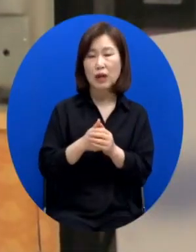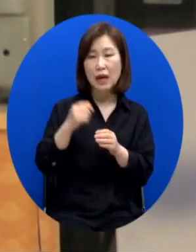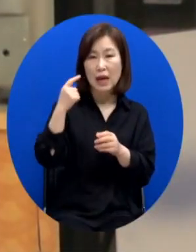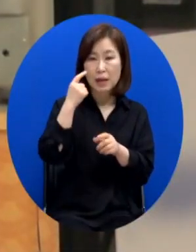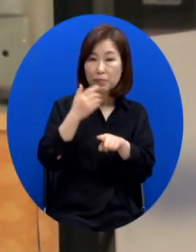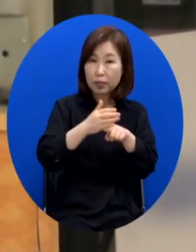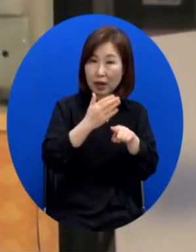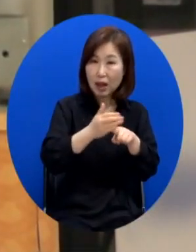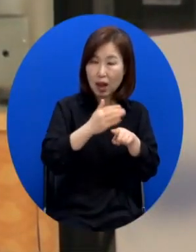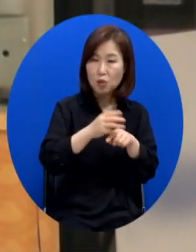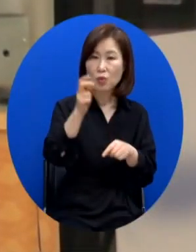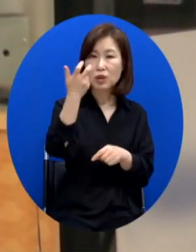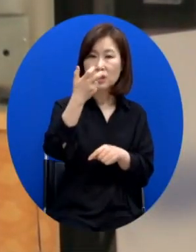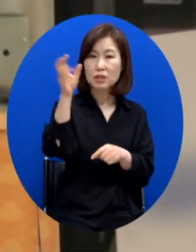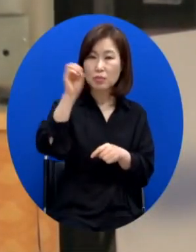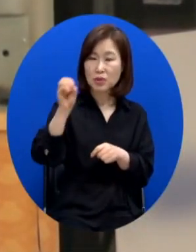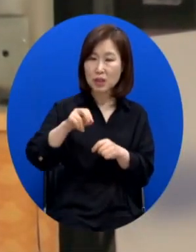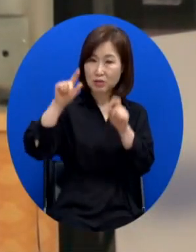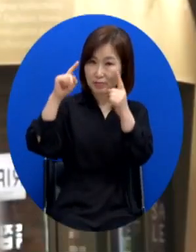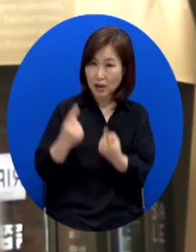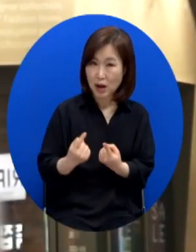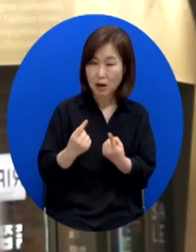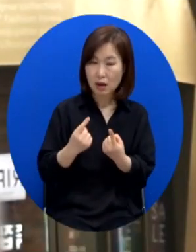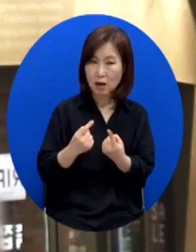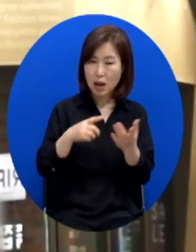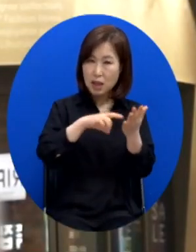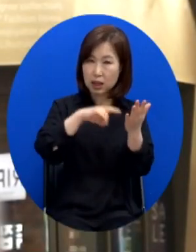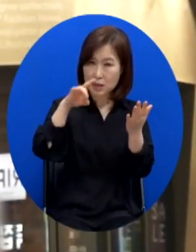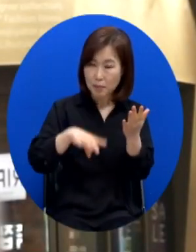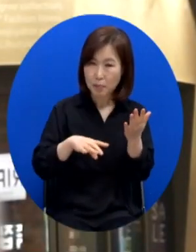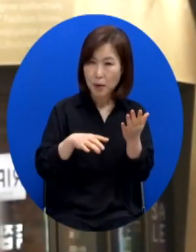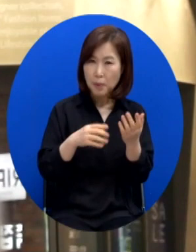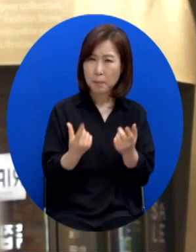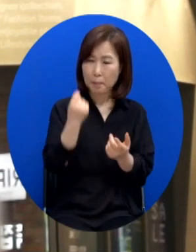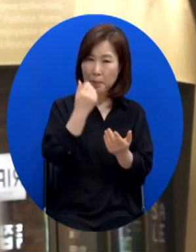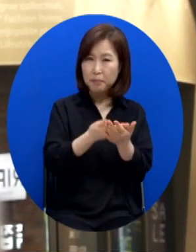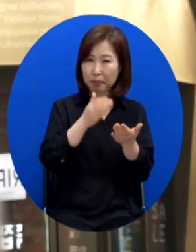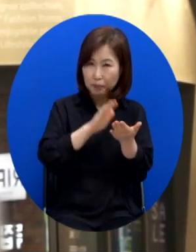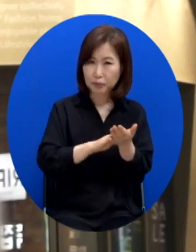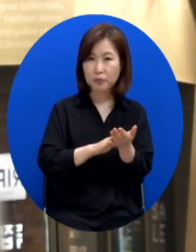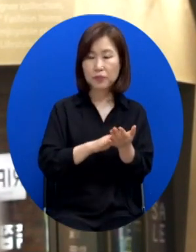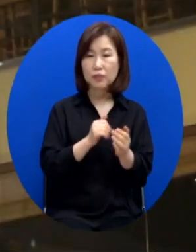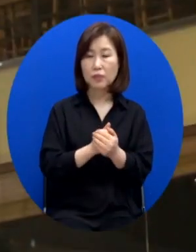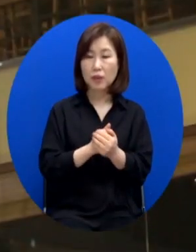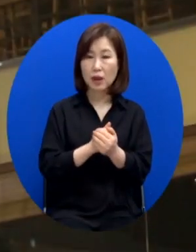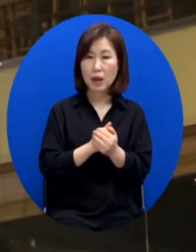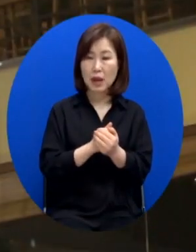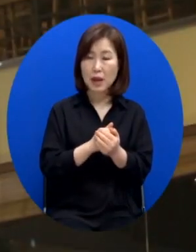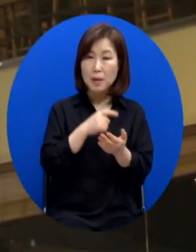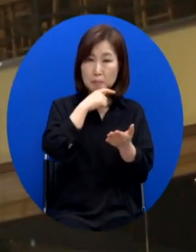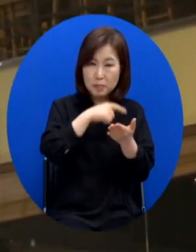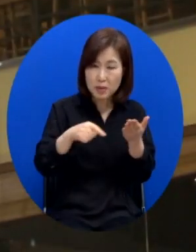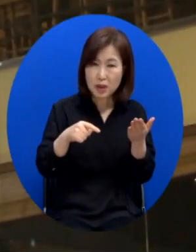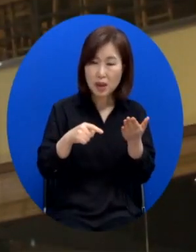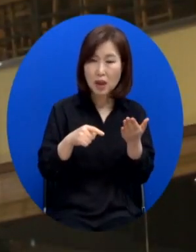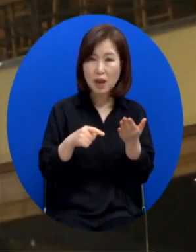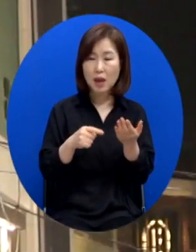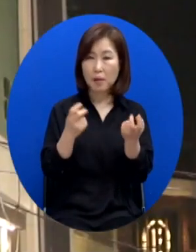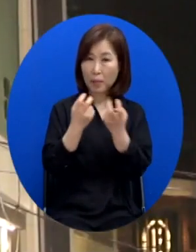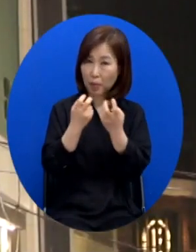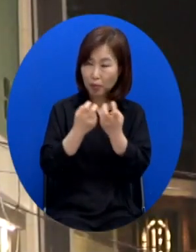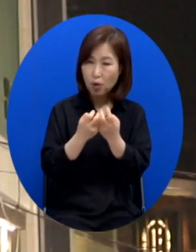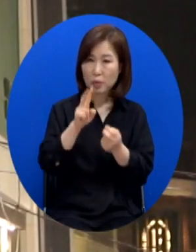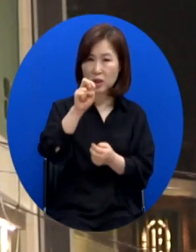인하액을 70%로 상향하는 등 관련 세법을 신속하게 개정하기로 했는데요. 맞춤형 피해 지원 대책은 오는